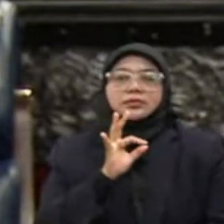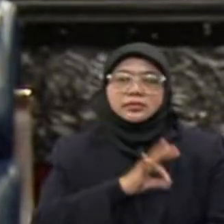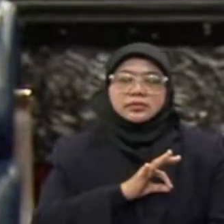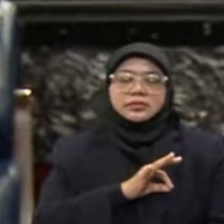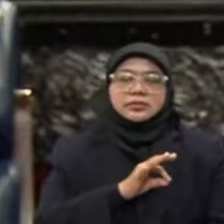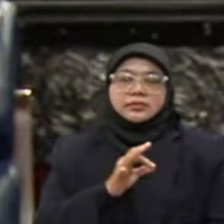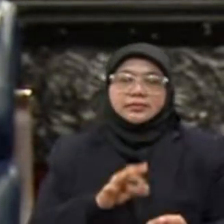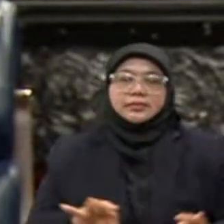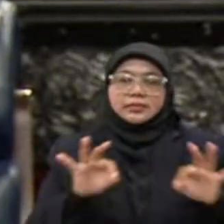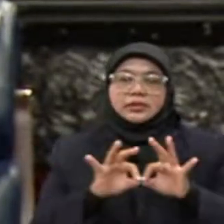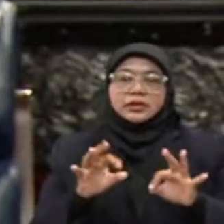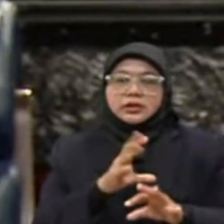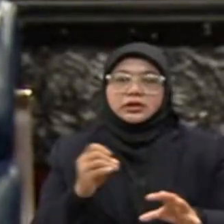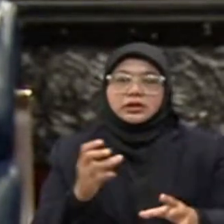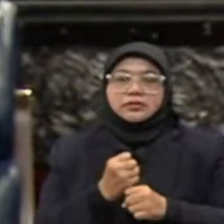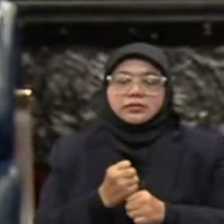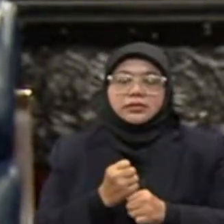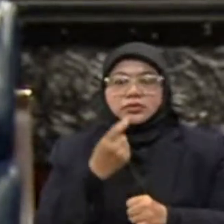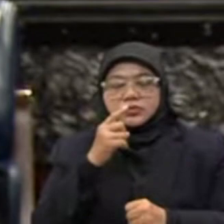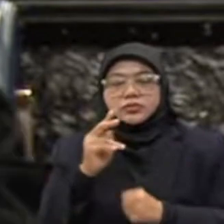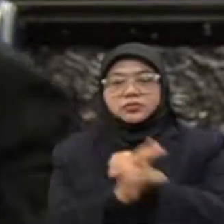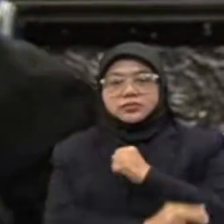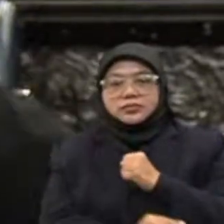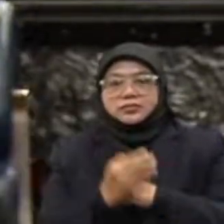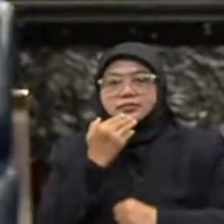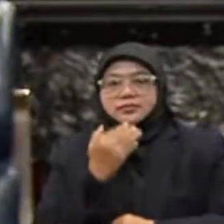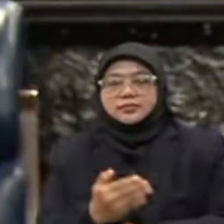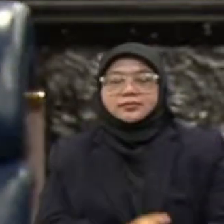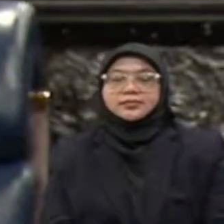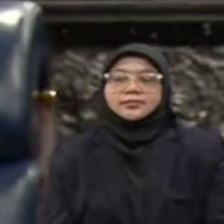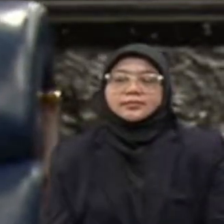menambahkan pendapat dan negara terima kasih